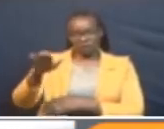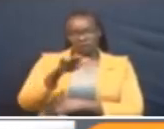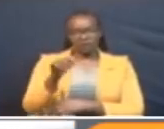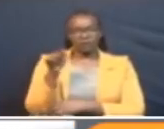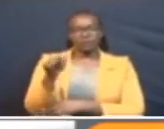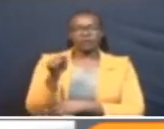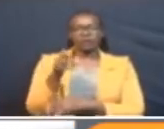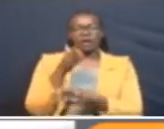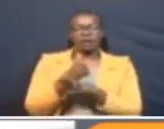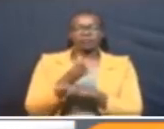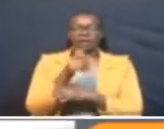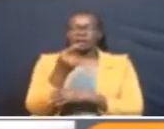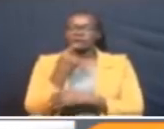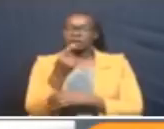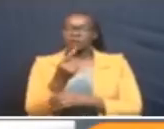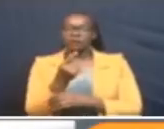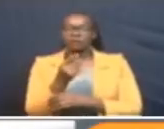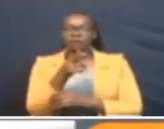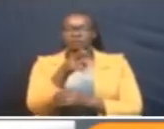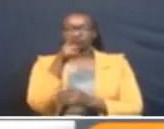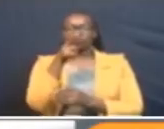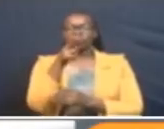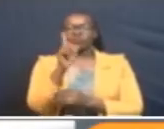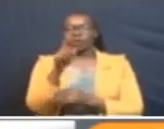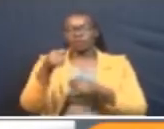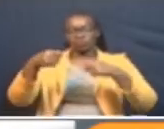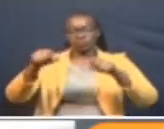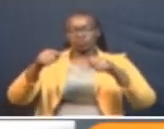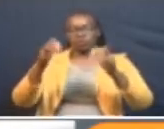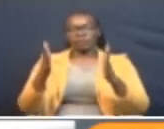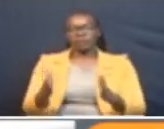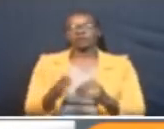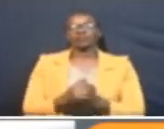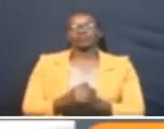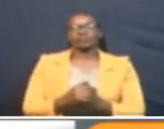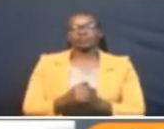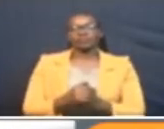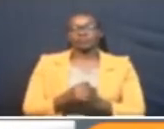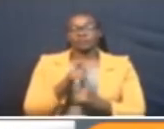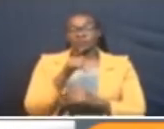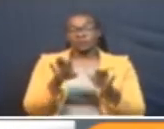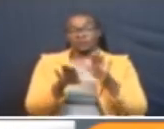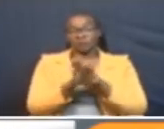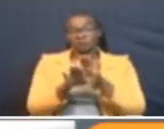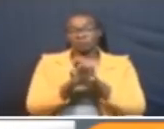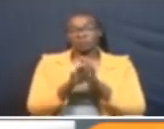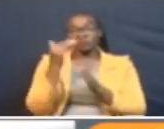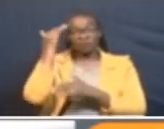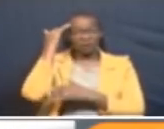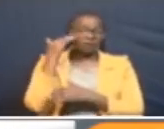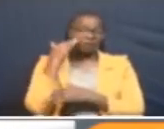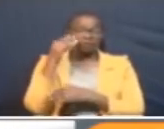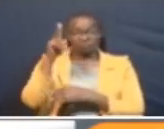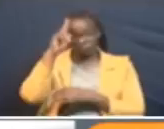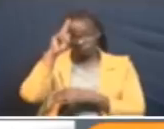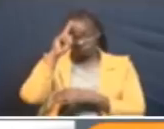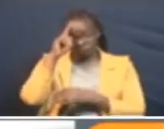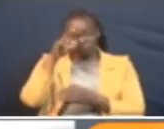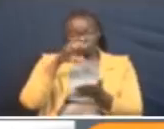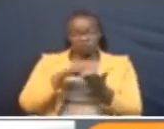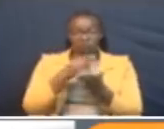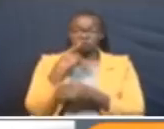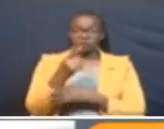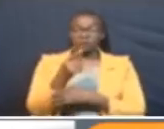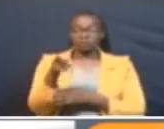ya tuhuma kwamba alimpiga risasi muhudumu wa bodaboda. Naibu huyo mkuu wa polisi wa kituo cha Kapchonge Paul Kerich